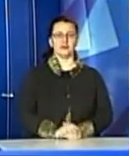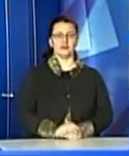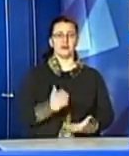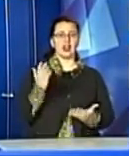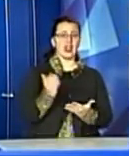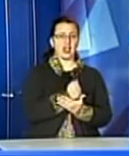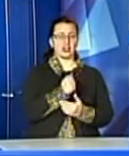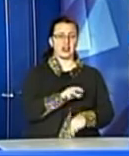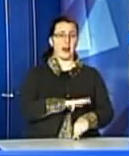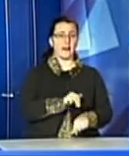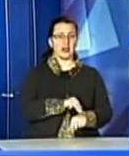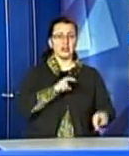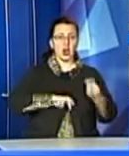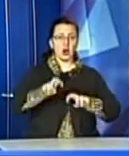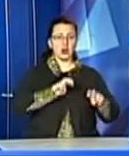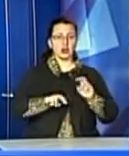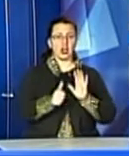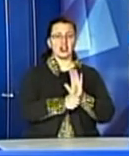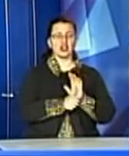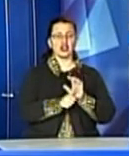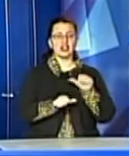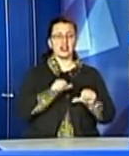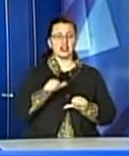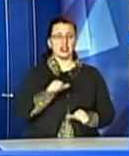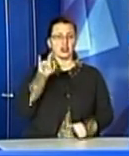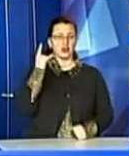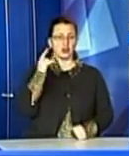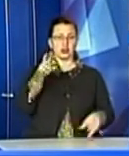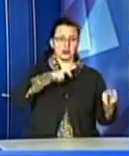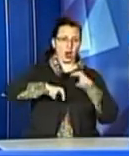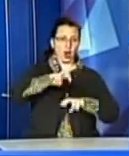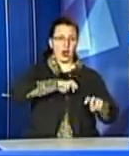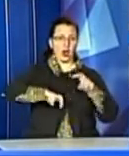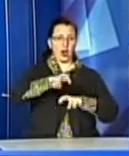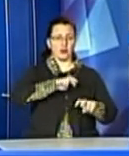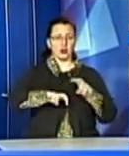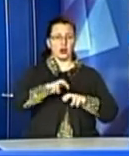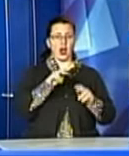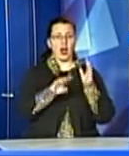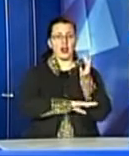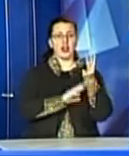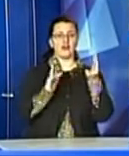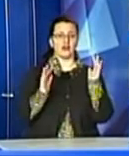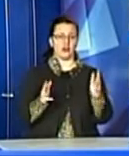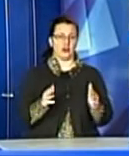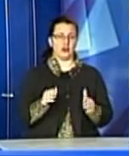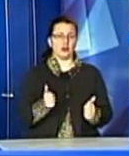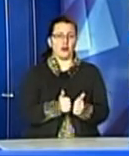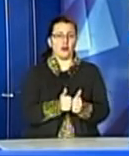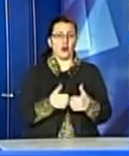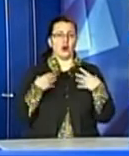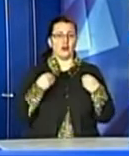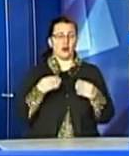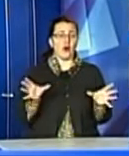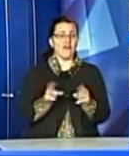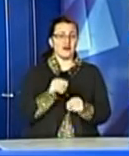Знайшли. Правоохоронці розшукали 6-річну дитину, яка заблукала в лісовому масиві під Львовом. Хлопчик був з бабусею на дачі, пішов